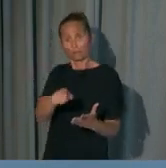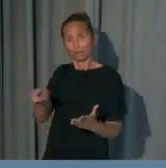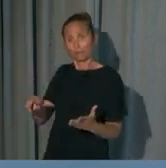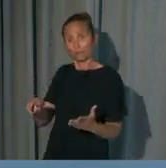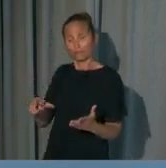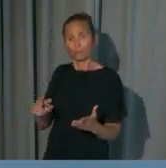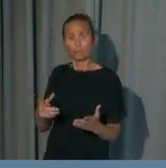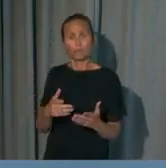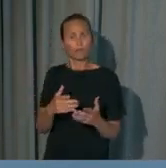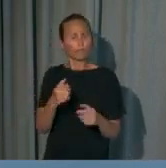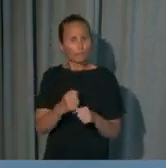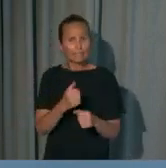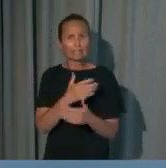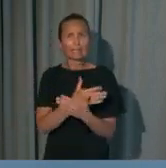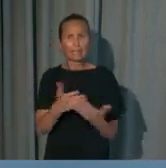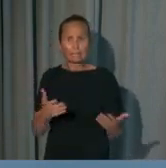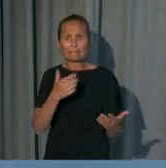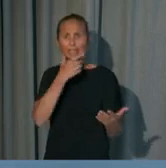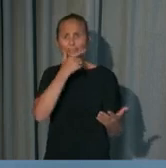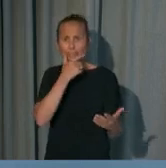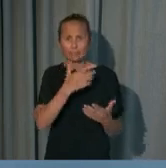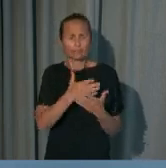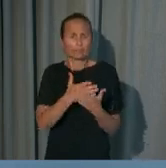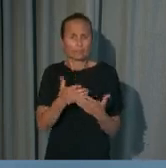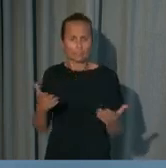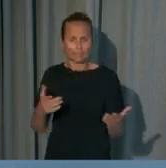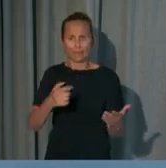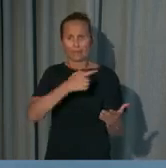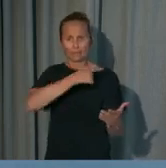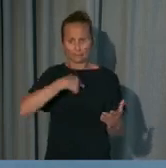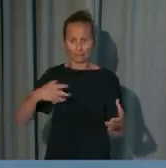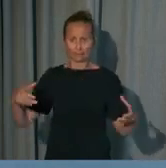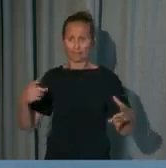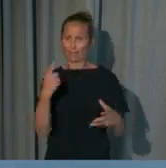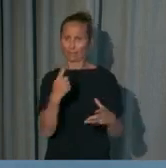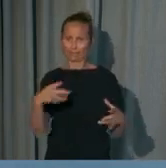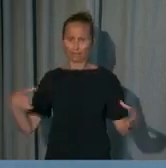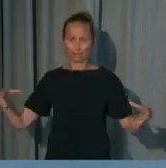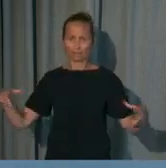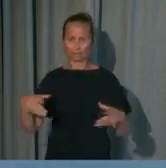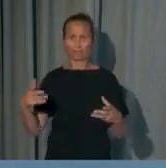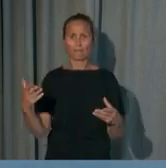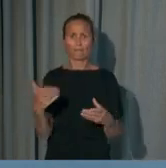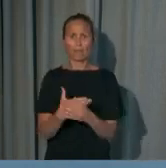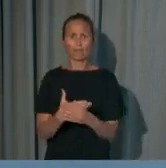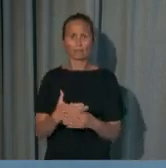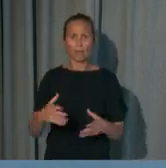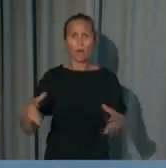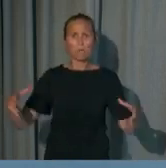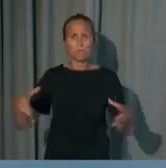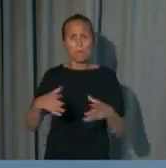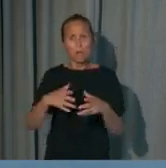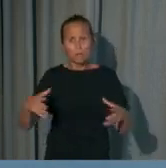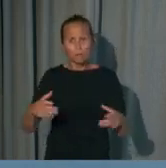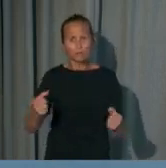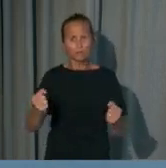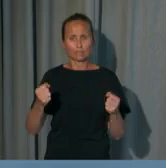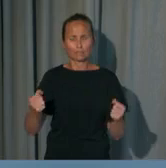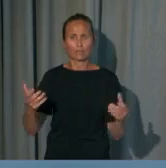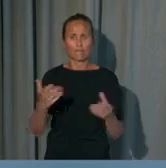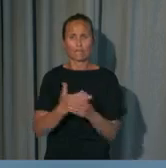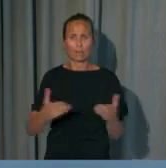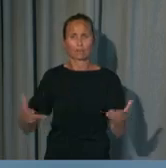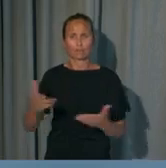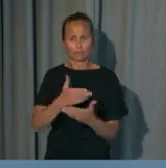det ikke herske noen tvil. Vi er ett fellesskap. Vi er et mangfoldig og sterkt